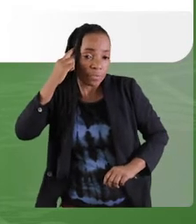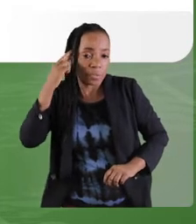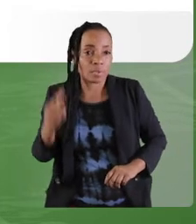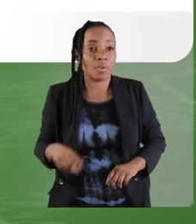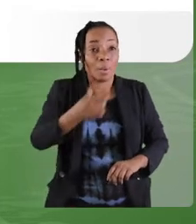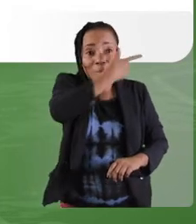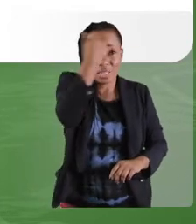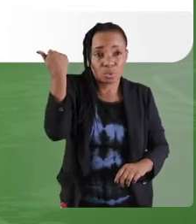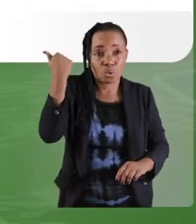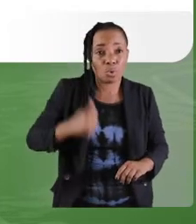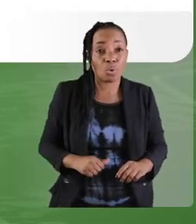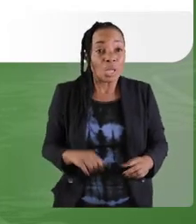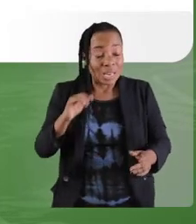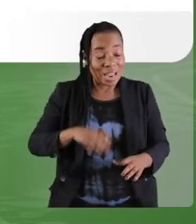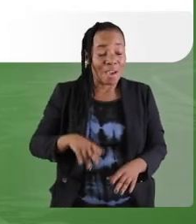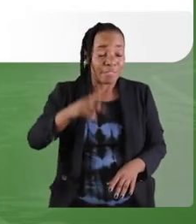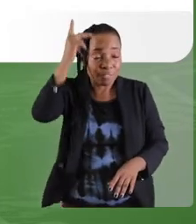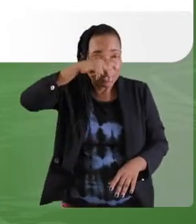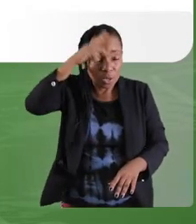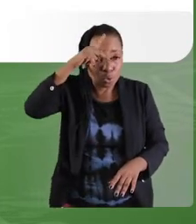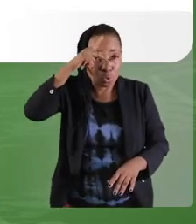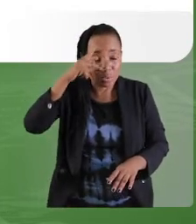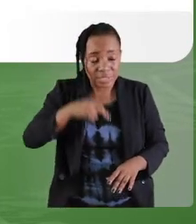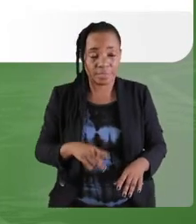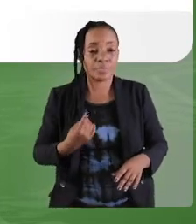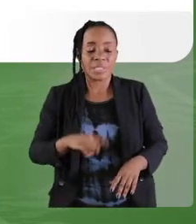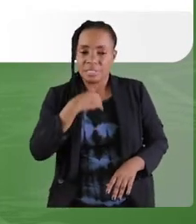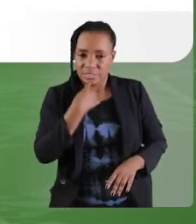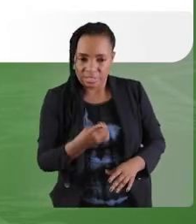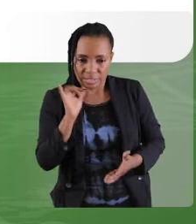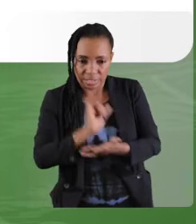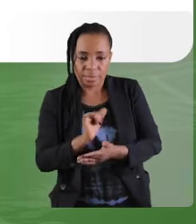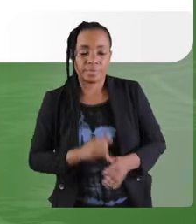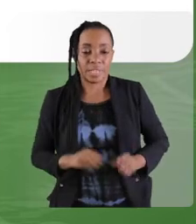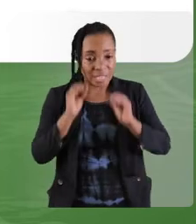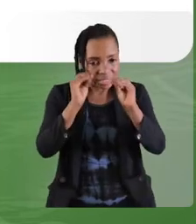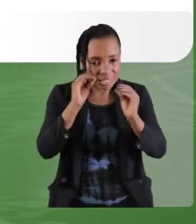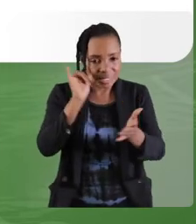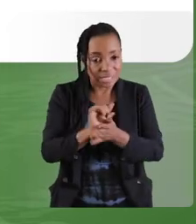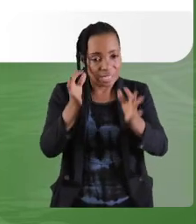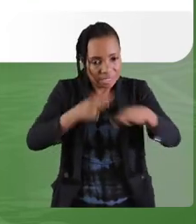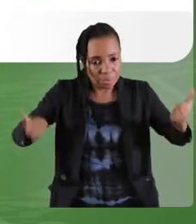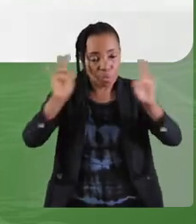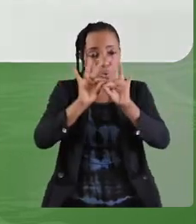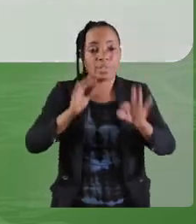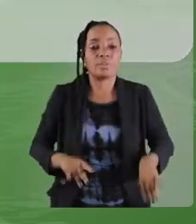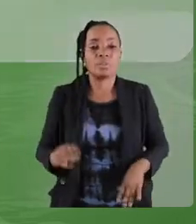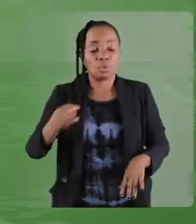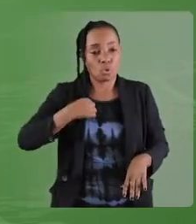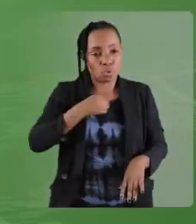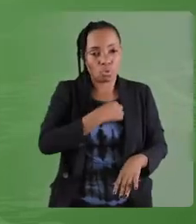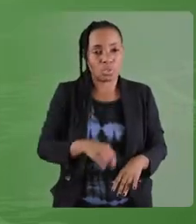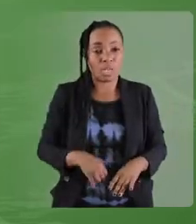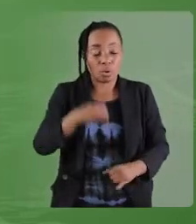que tout homme, quel qu'il soit, possède une raison, comme nous l'enseigne la philosophie. C'est sur